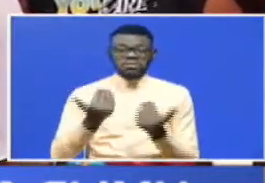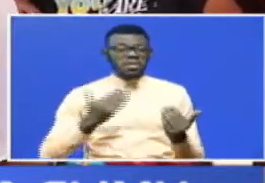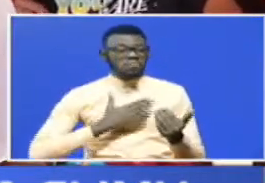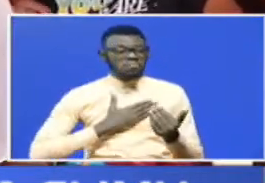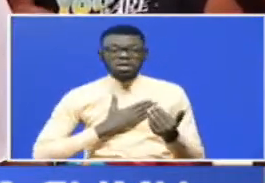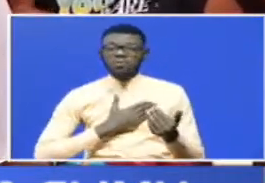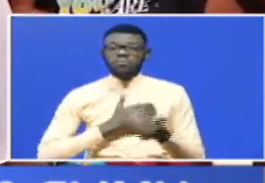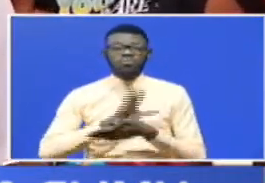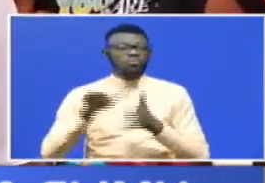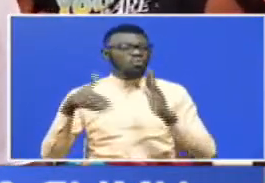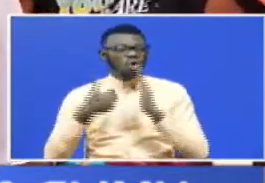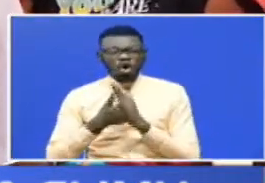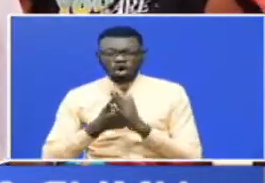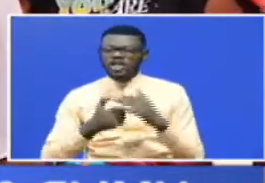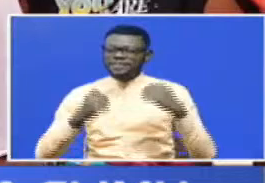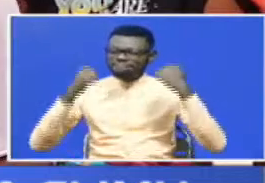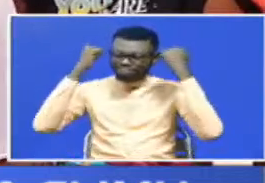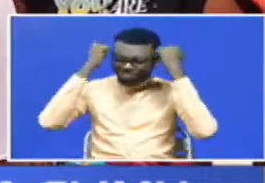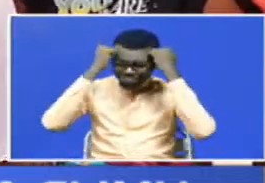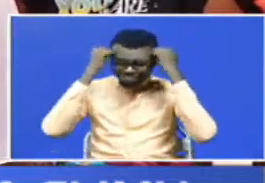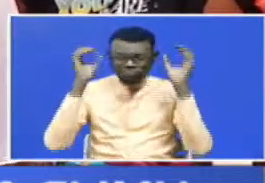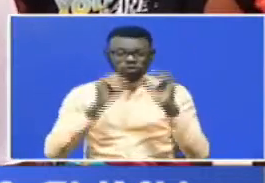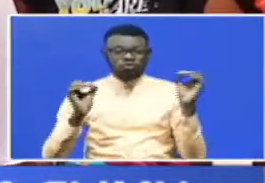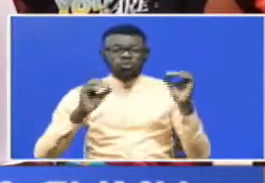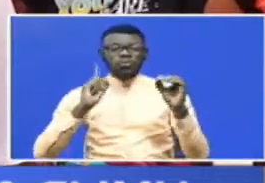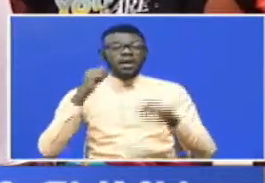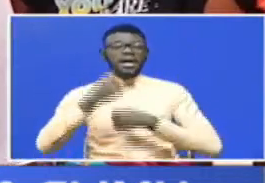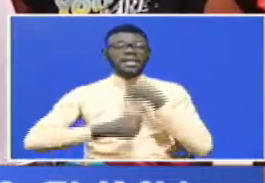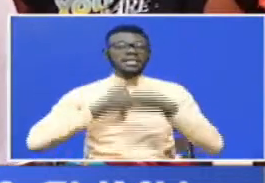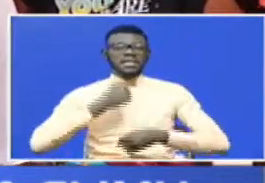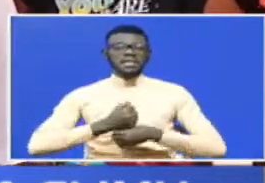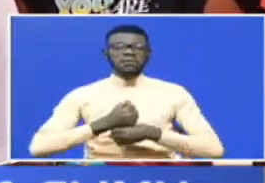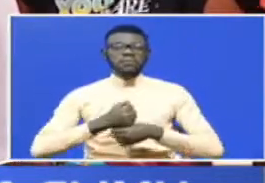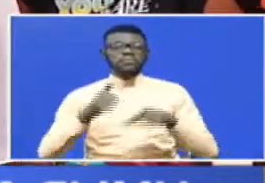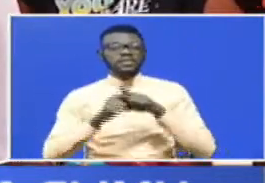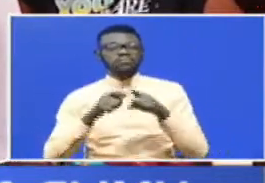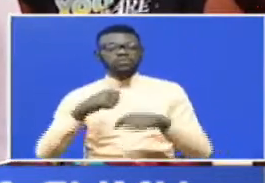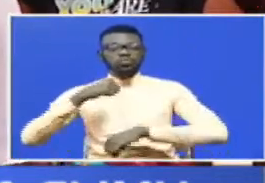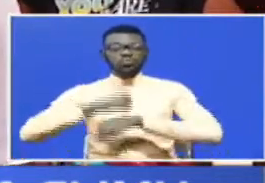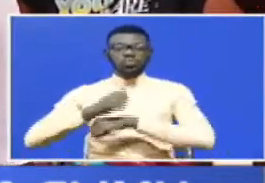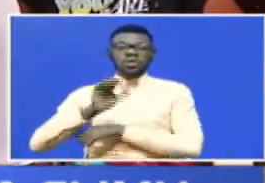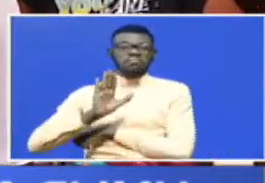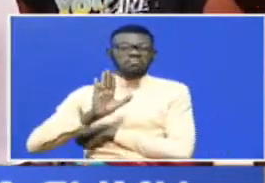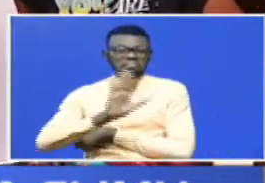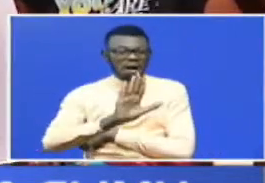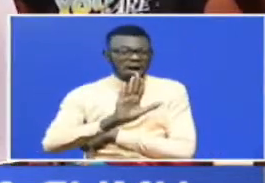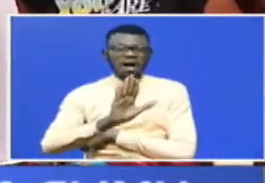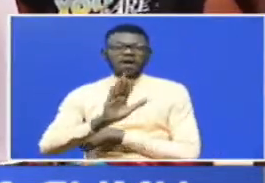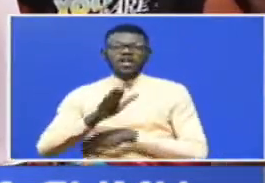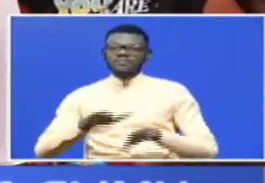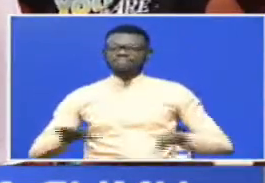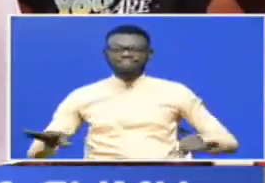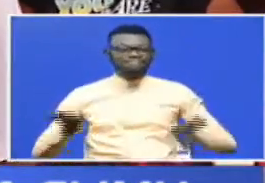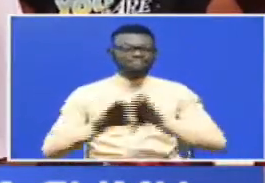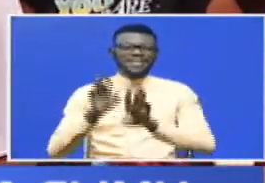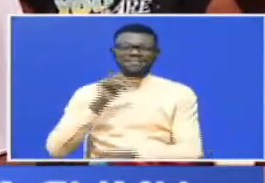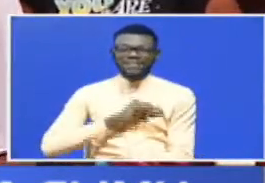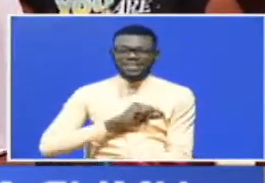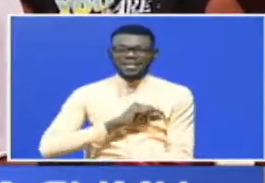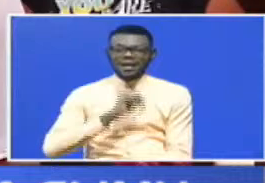wote huu mwaka mzima hawajasoma, na ile shule ambayo walikuwa wanasoma imefungwa na ilikuwa ni